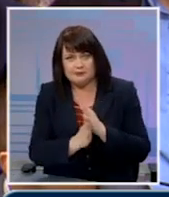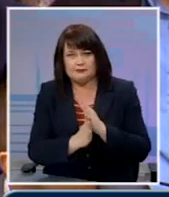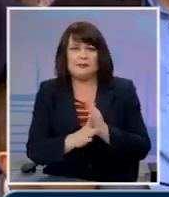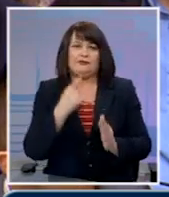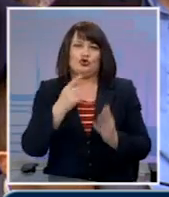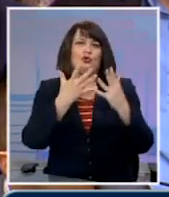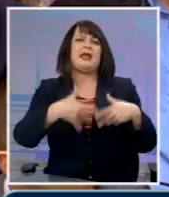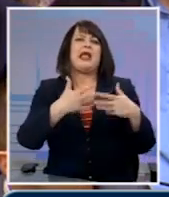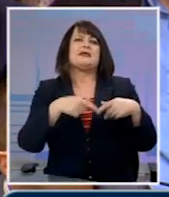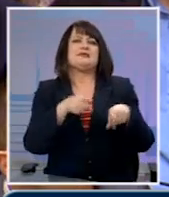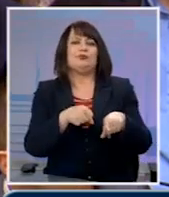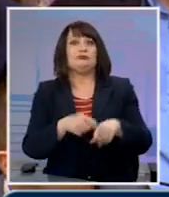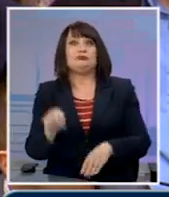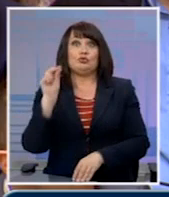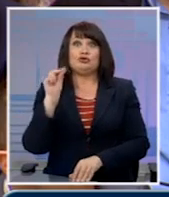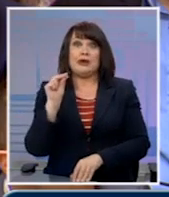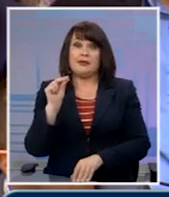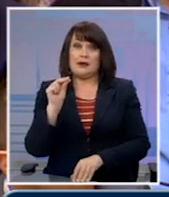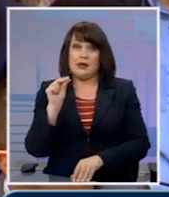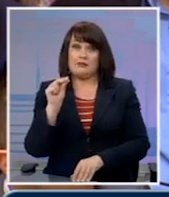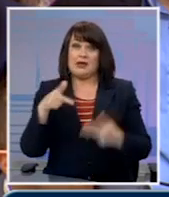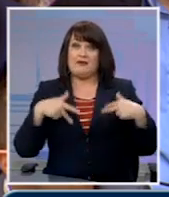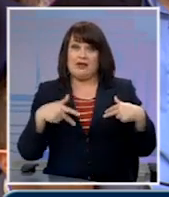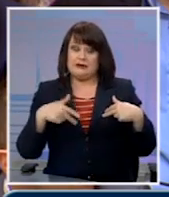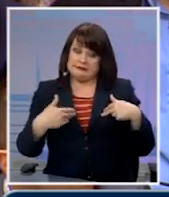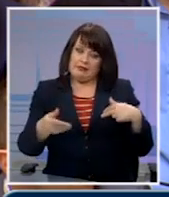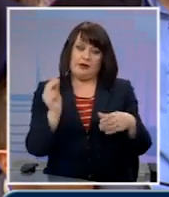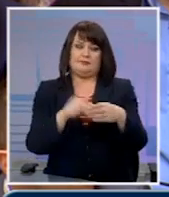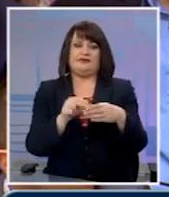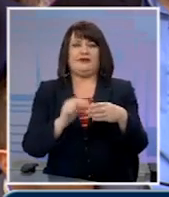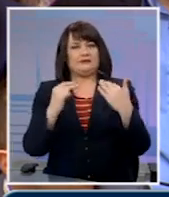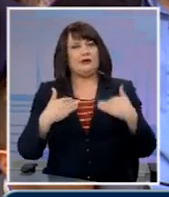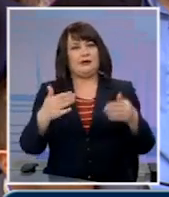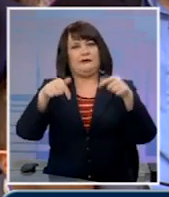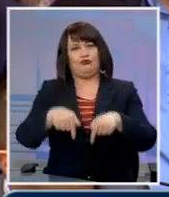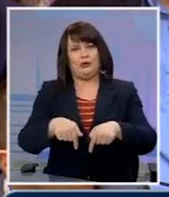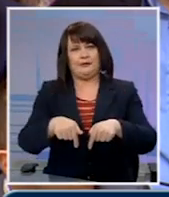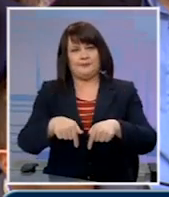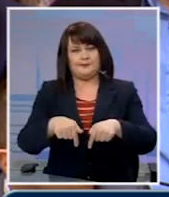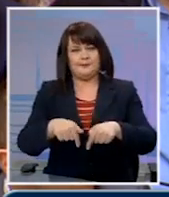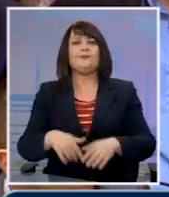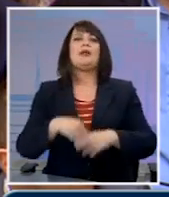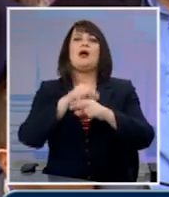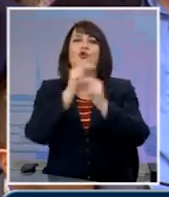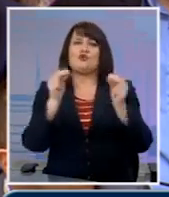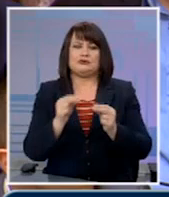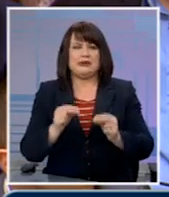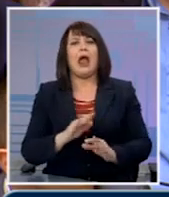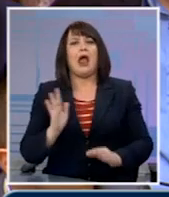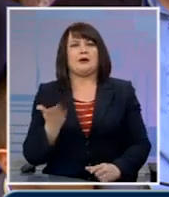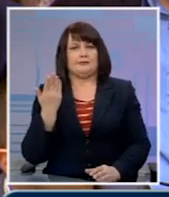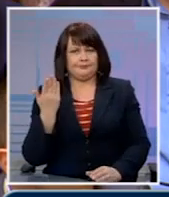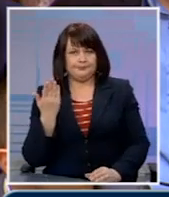είναι δέσμευση την οποία θα ψηφίσει η βουλή των ελλήνων ούτως ώστε εάν